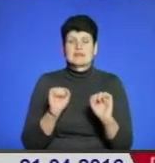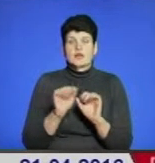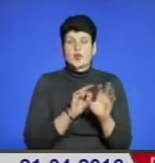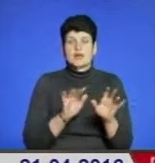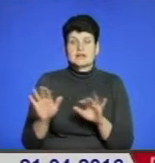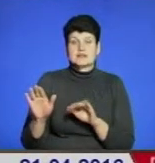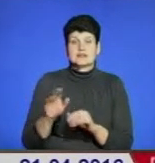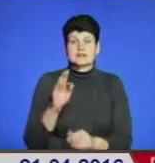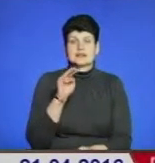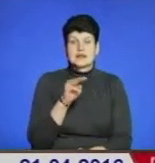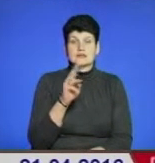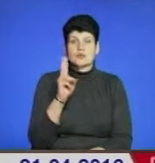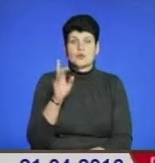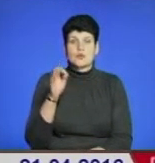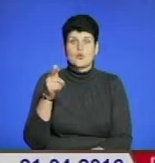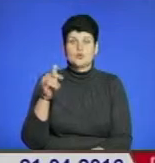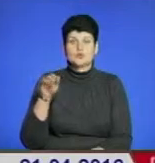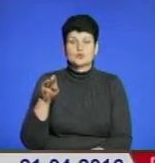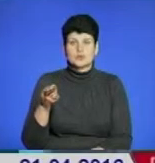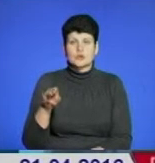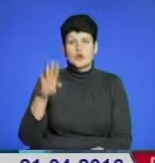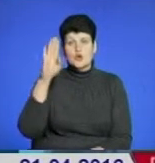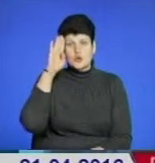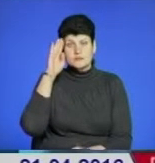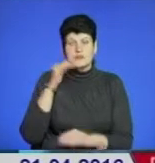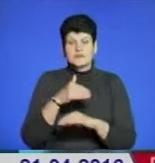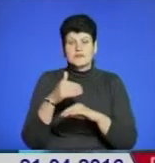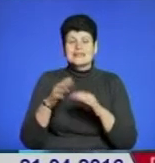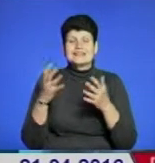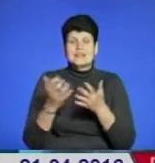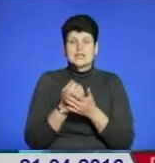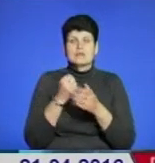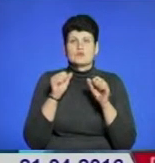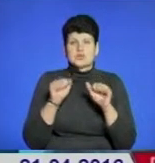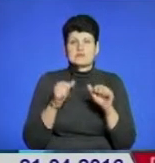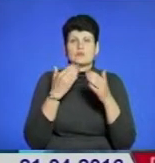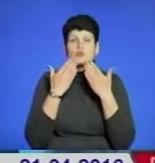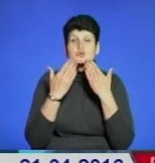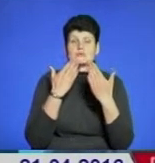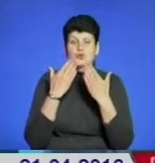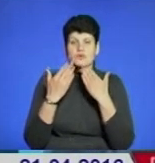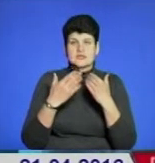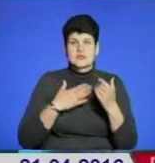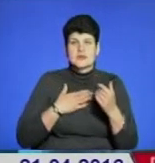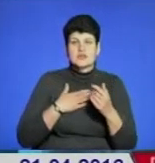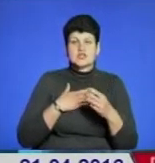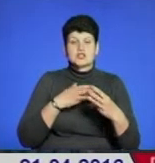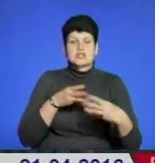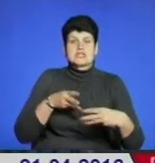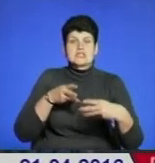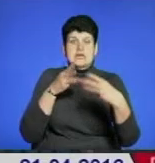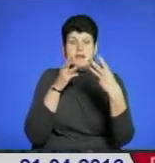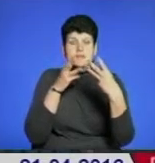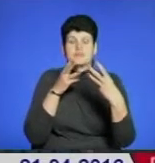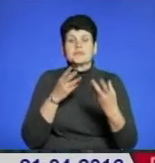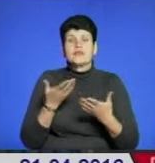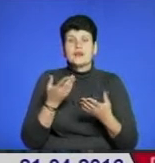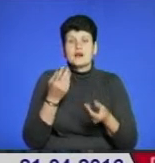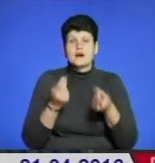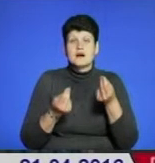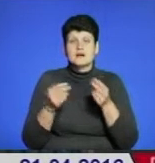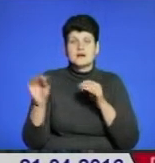Тарас Когут. Хоч хлопці і на передовій, та знайшли можливість поспілкуватися з нами через скайп. Грати на передовій